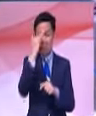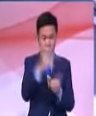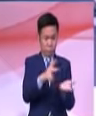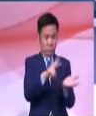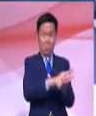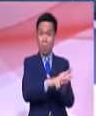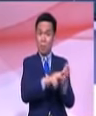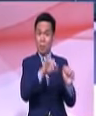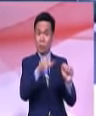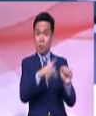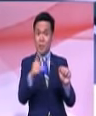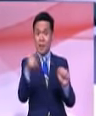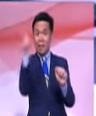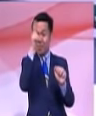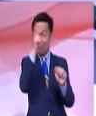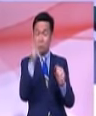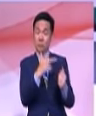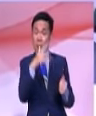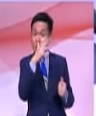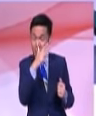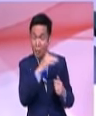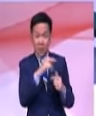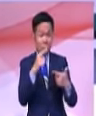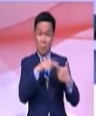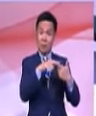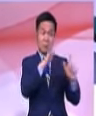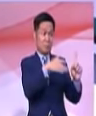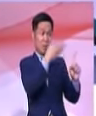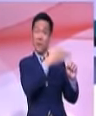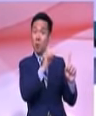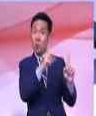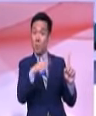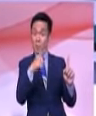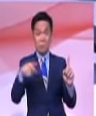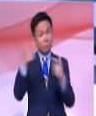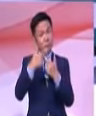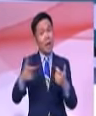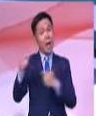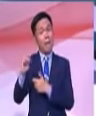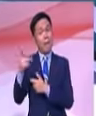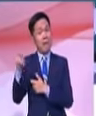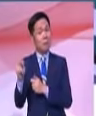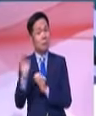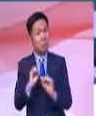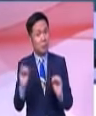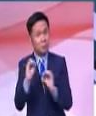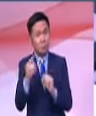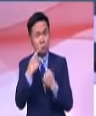kerajaan negeri selain tidak termaktub dalam prosedur operasi standard SOP Majlis Keselamatan Negara.